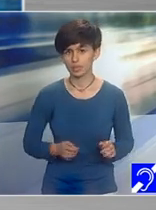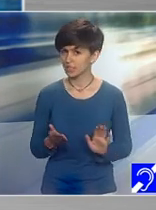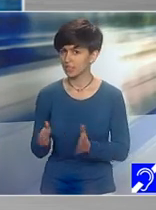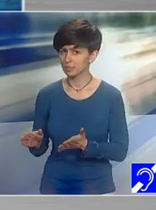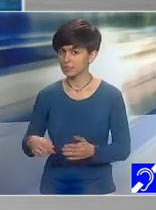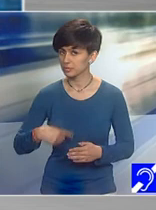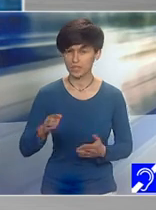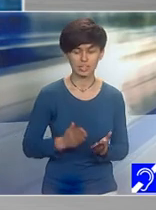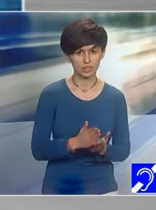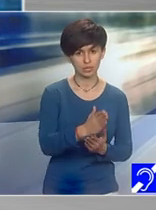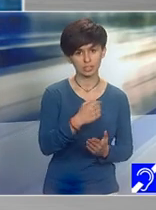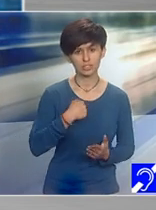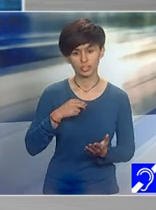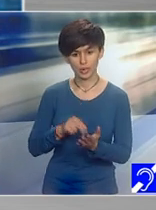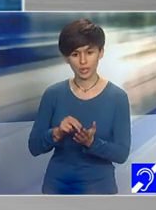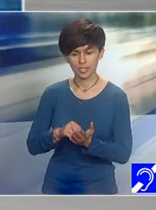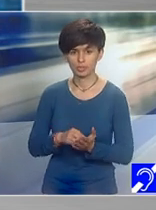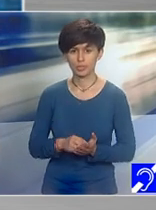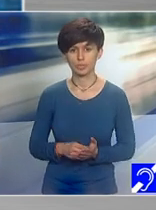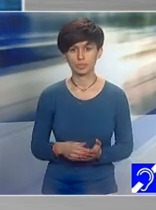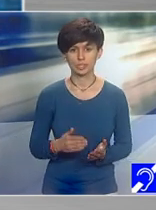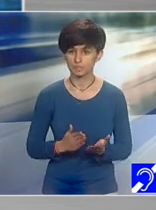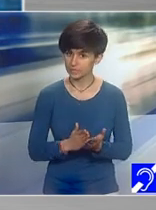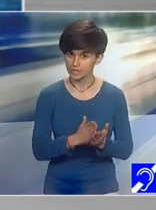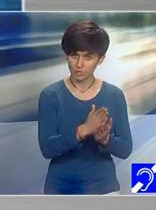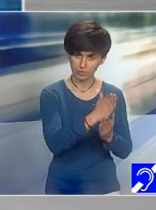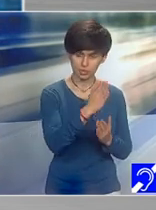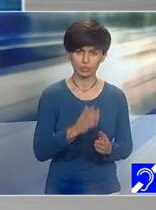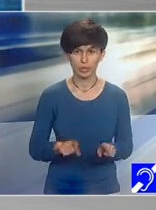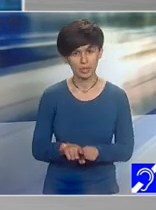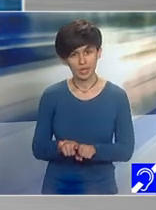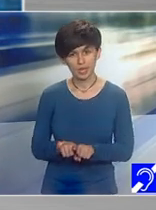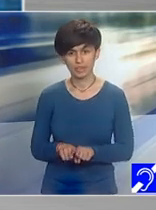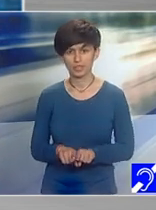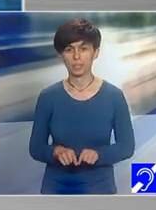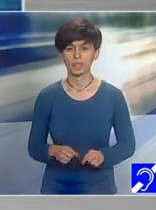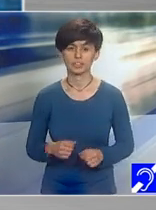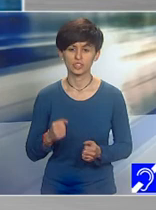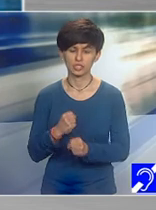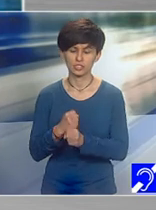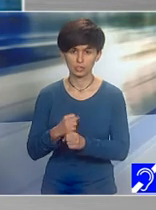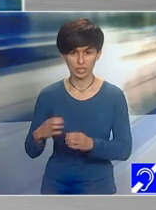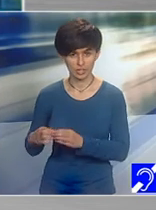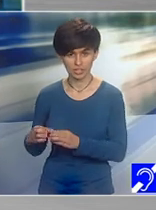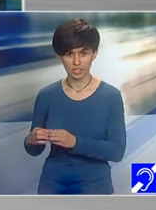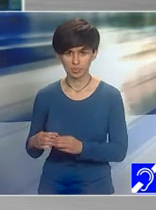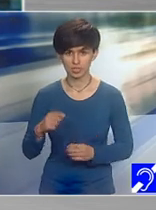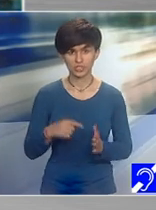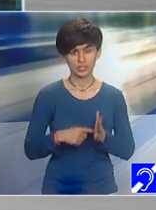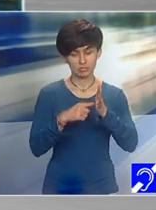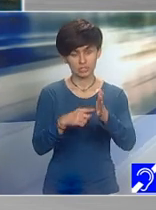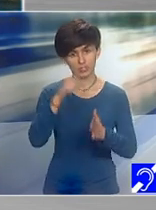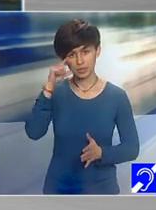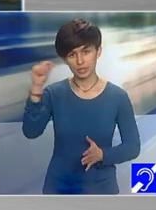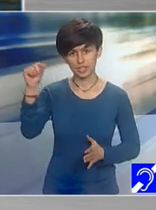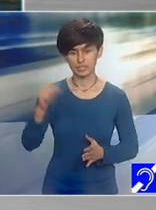pentru mandatul următor este să continuăm aceeași muncă în echipă, care să ne ducă rezultate la ceea ce ne dorim, astfel încât calitatea